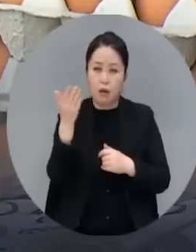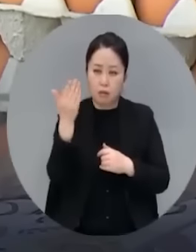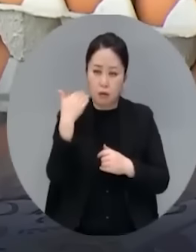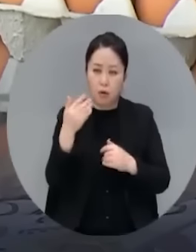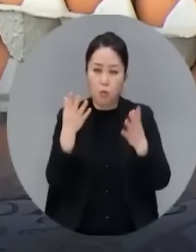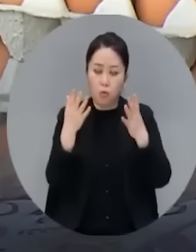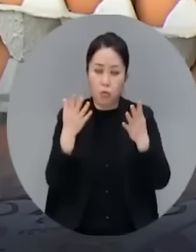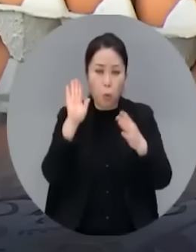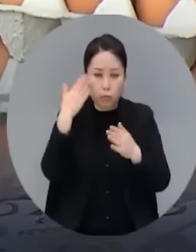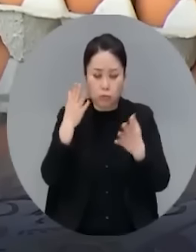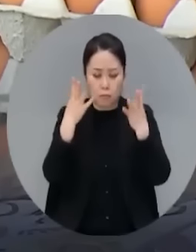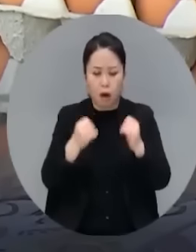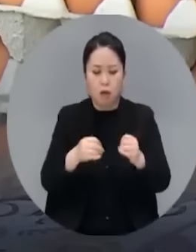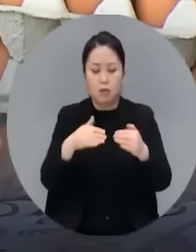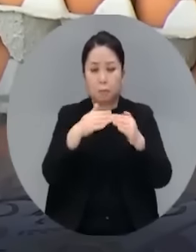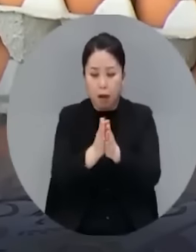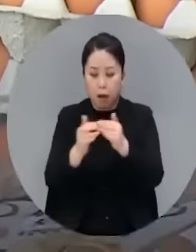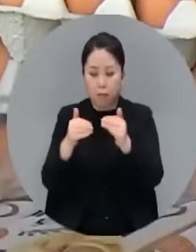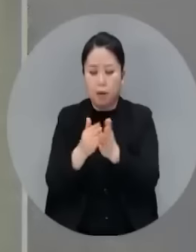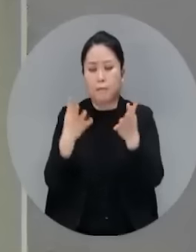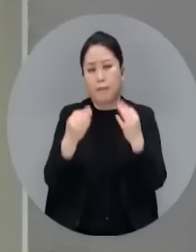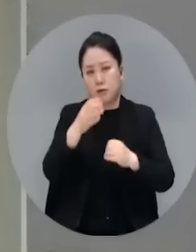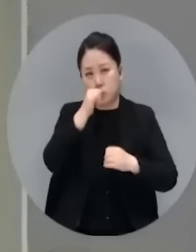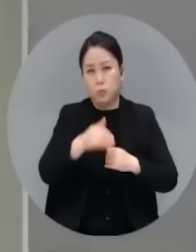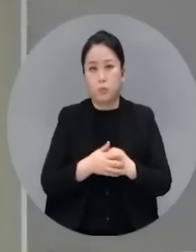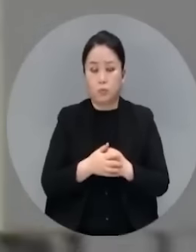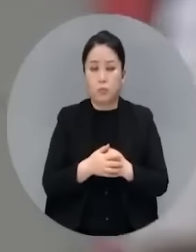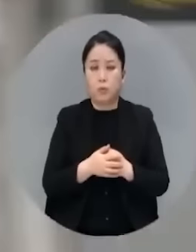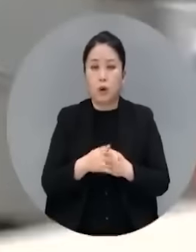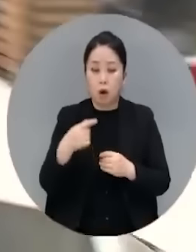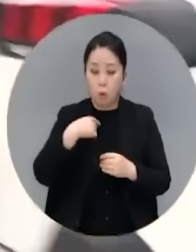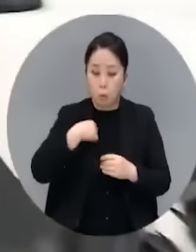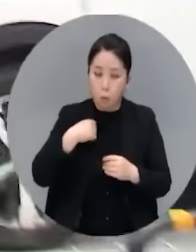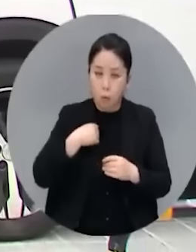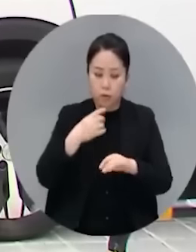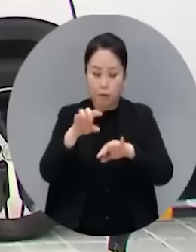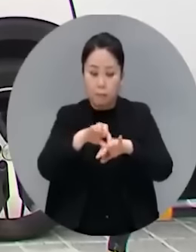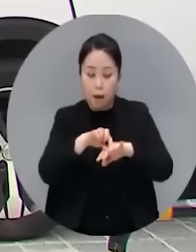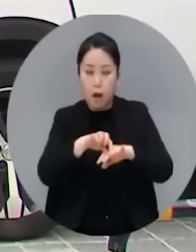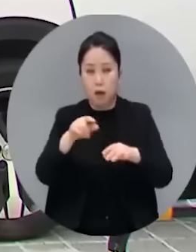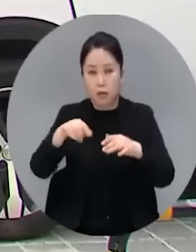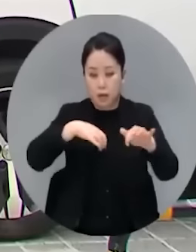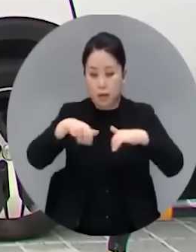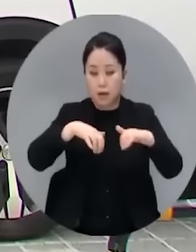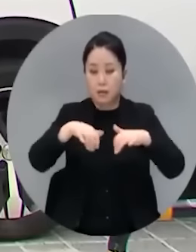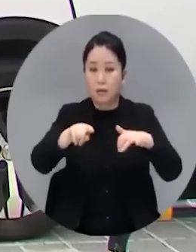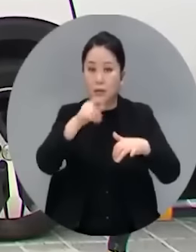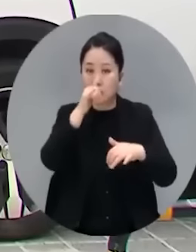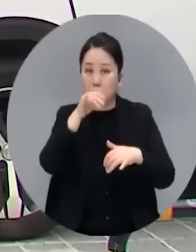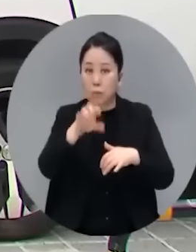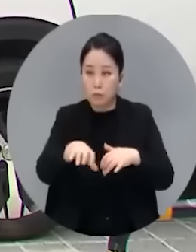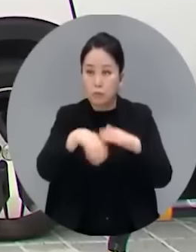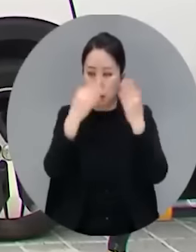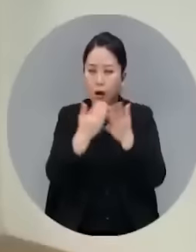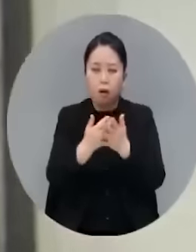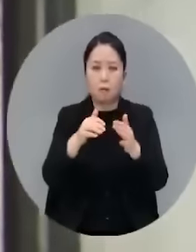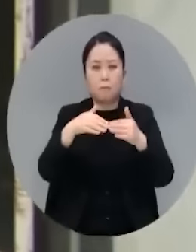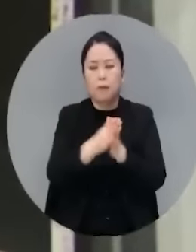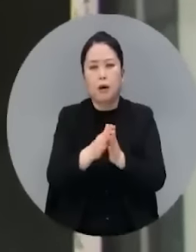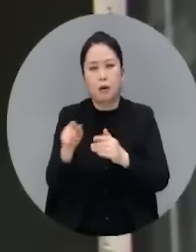빈가게가. 식당이나 사람들도 많았고 일반인들도. 옷과 액세서리 상점이 몰려있던 골목길은 아예 통째로